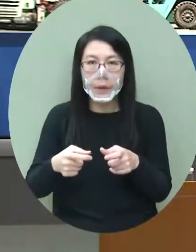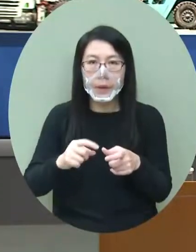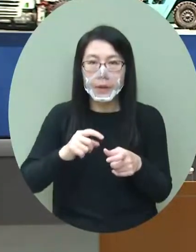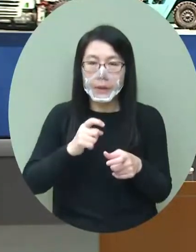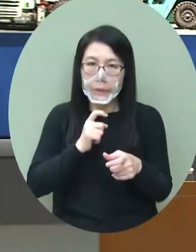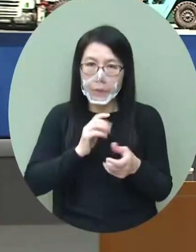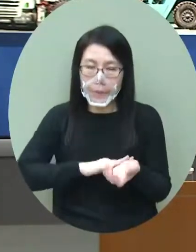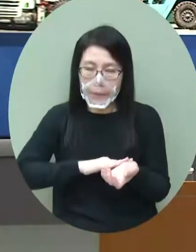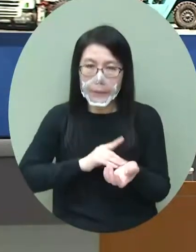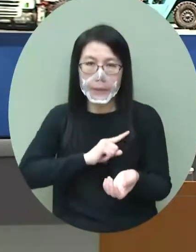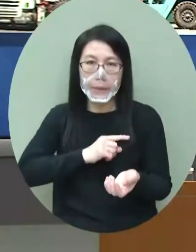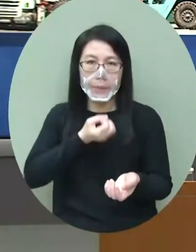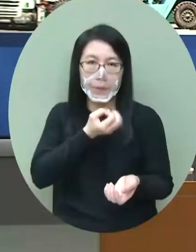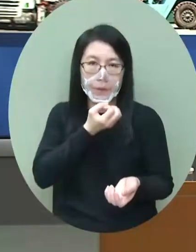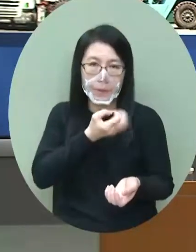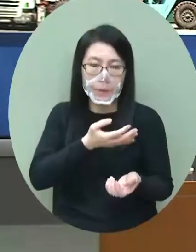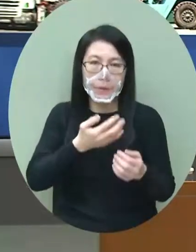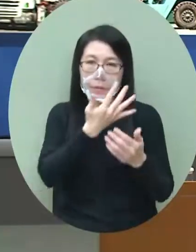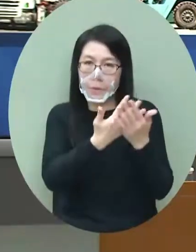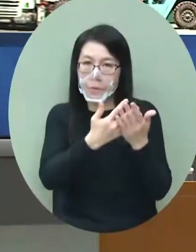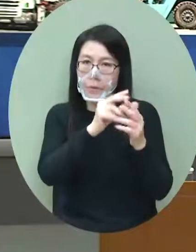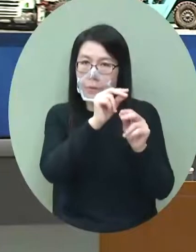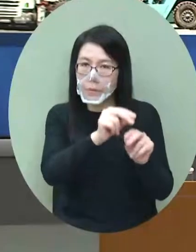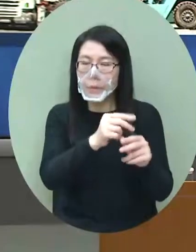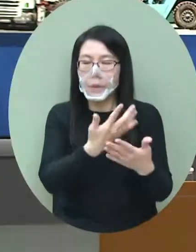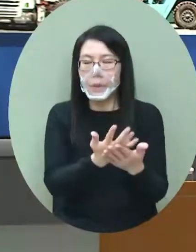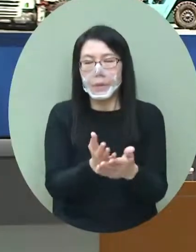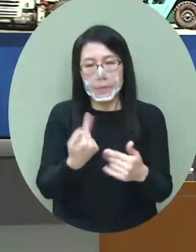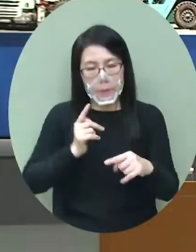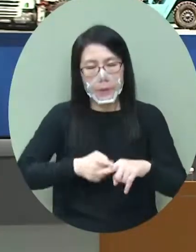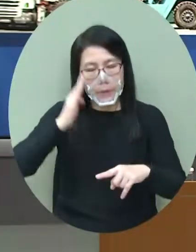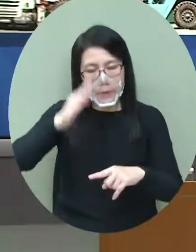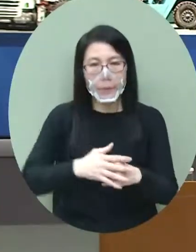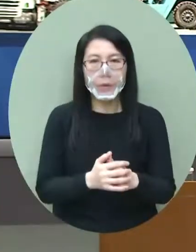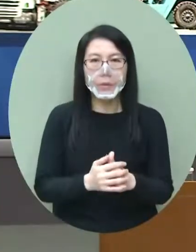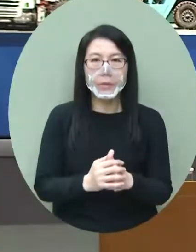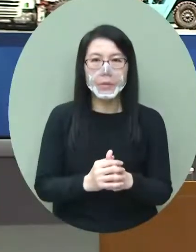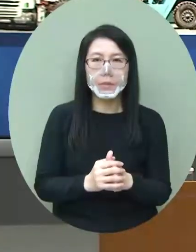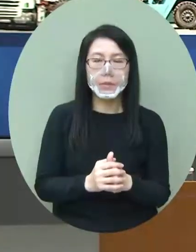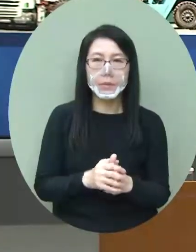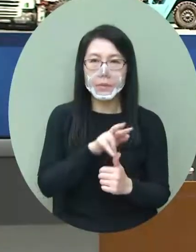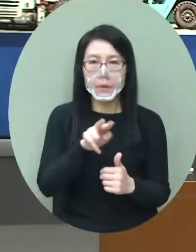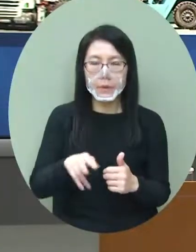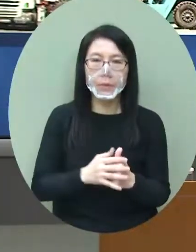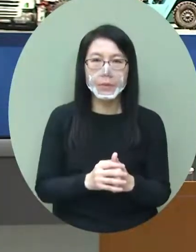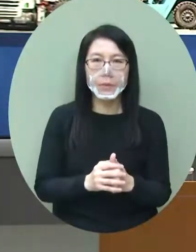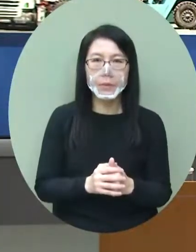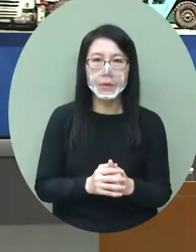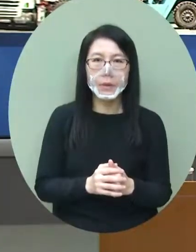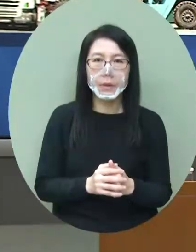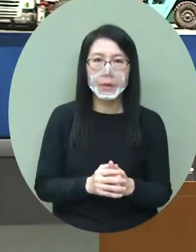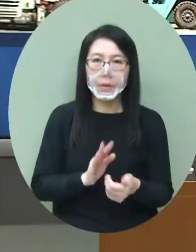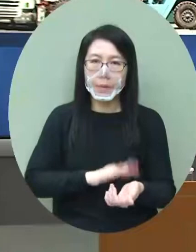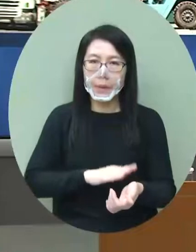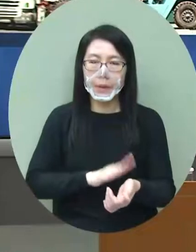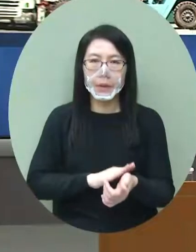包测试阳性的人，他们可以自我申报。我们当然希望看到，就是这个个案呢可以下降